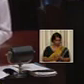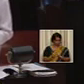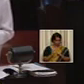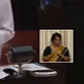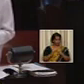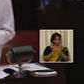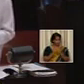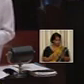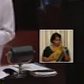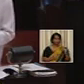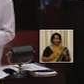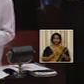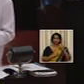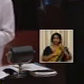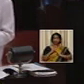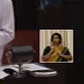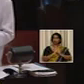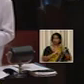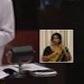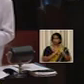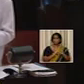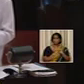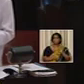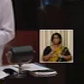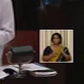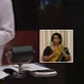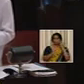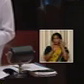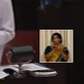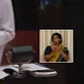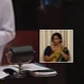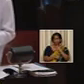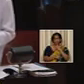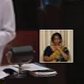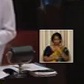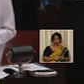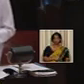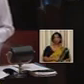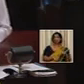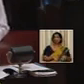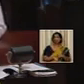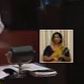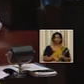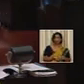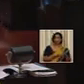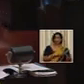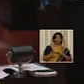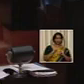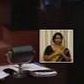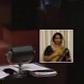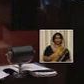විගණකාධිපති වරයා ඉදිරි ක්‍රියාමාර්ග ගැනීම සඳහා පාර්ලිමේන්තුවට මේක යොමු කරනවායි කියලා කිව්වත් මේ මොහොත වෙනකන් ඒක ගැන ක්‍රියාවක්